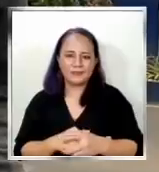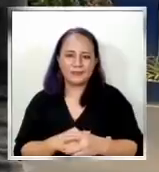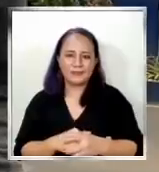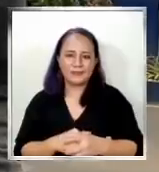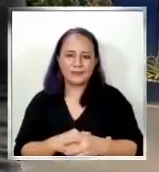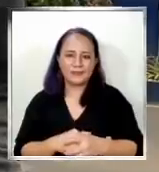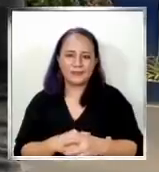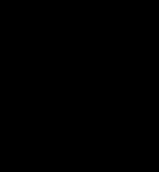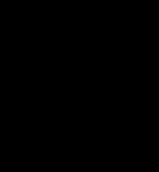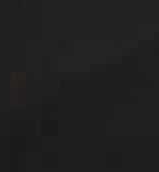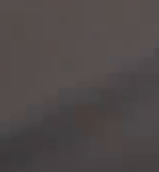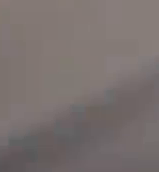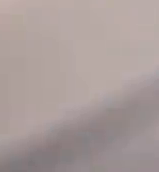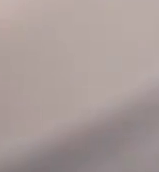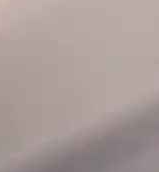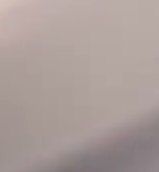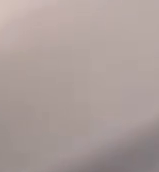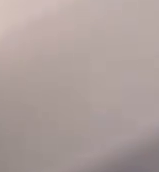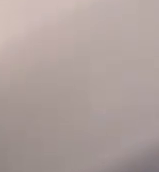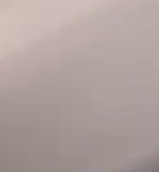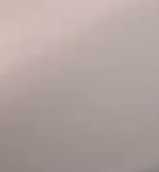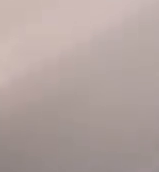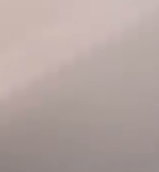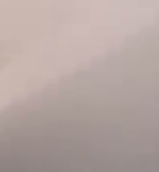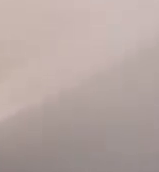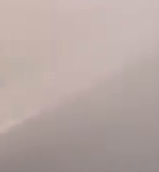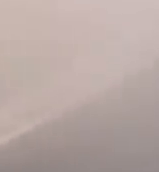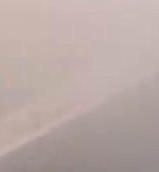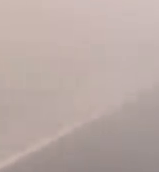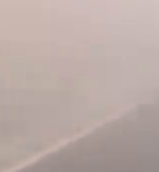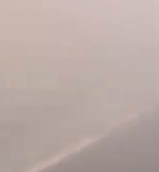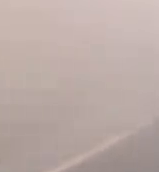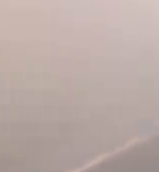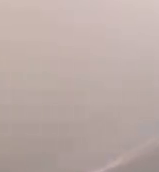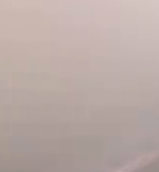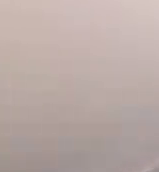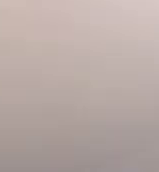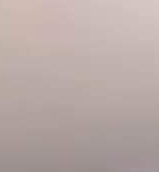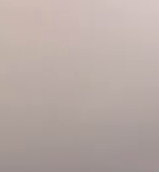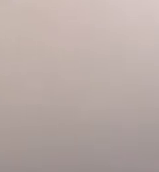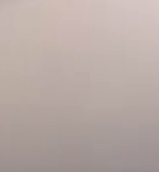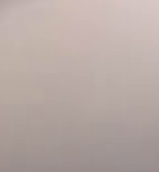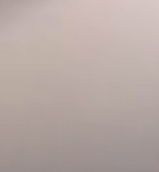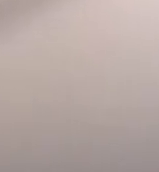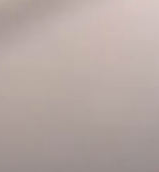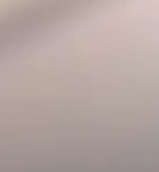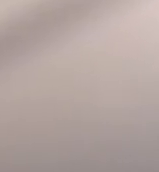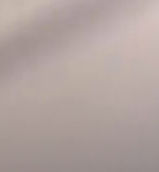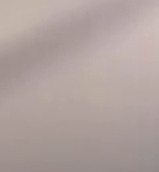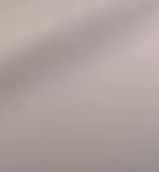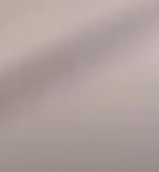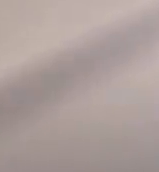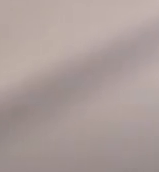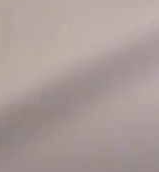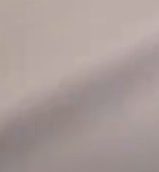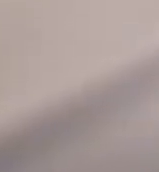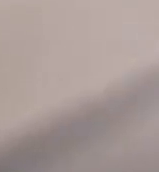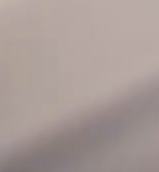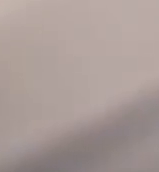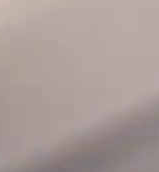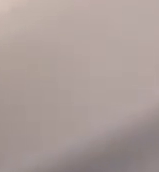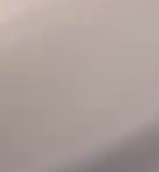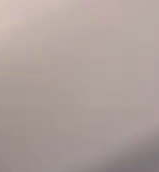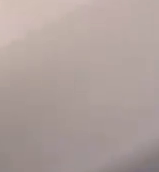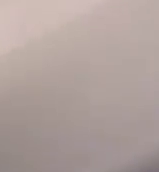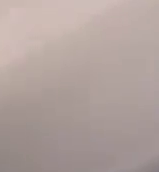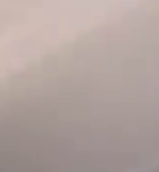Oras. Hindi natutulog ang mga balita, kaya para sa pinakasariwang balita, mag-subscribe kayo sa aming YouTube